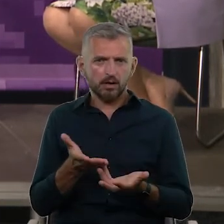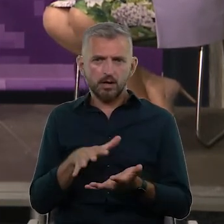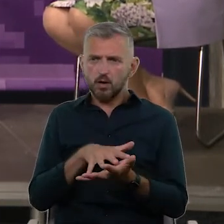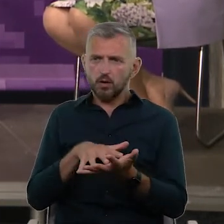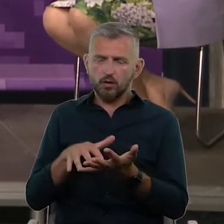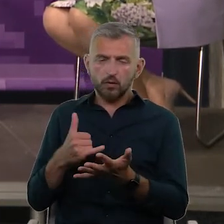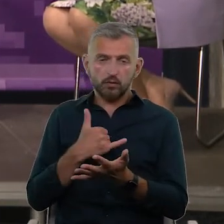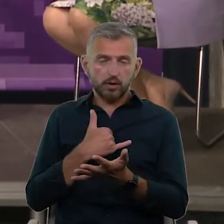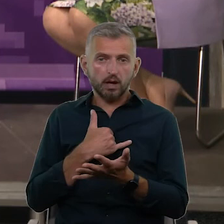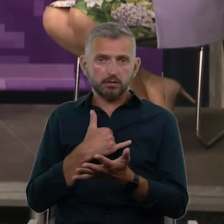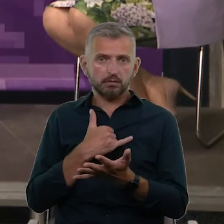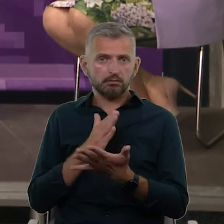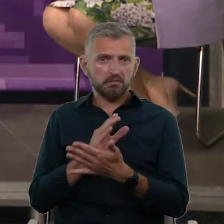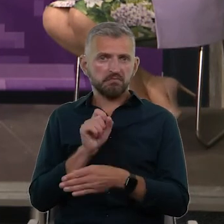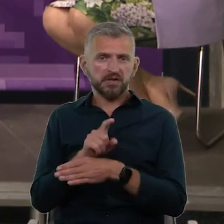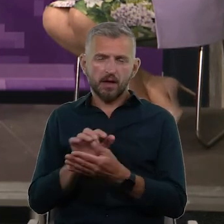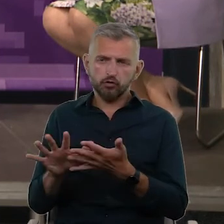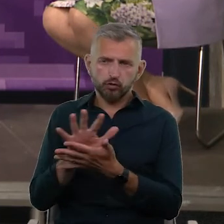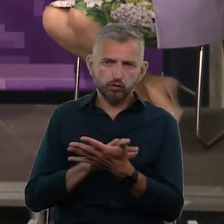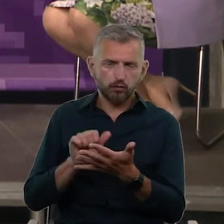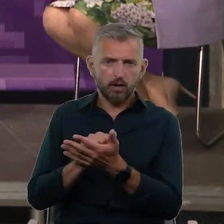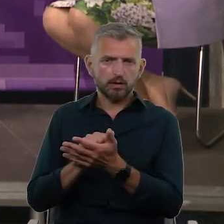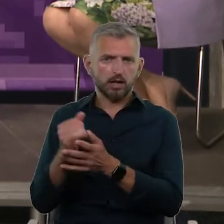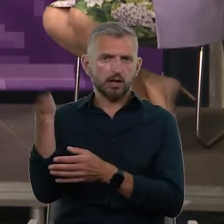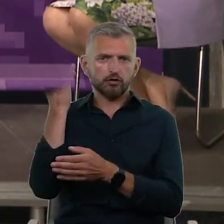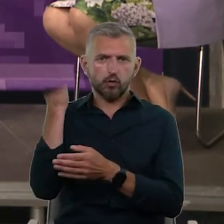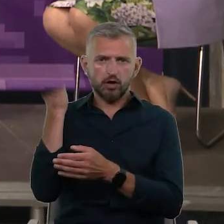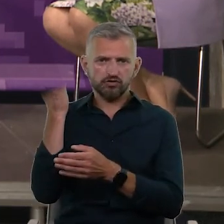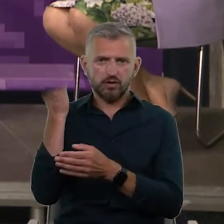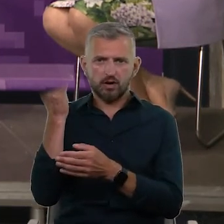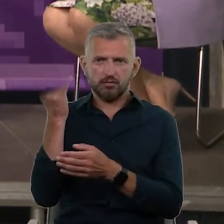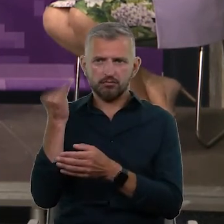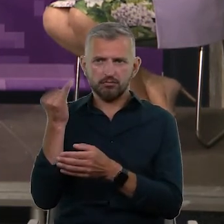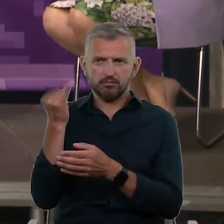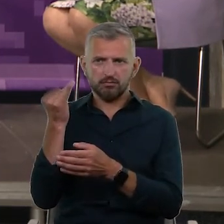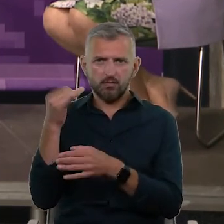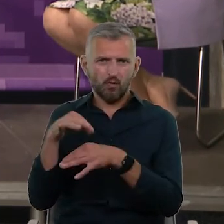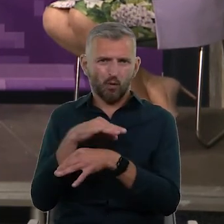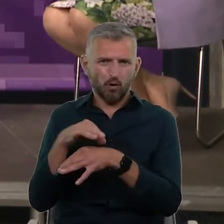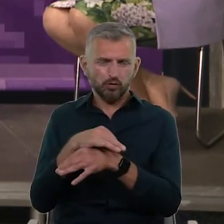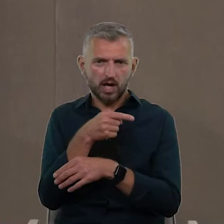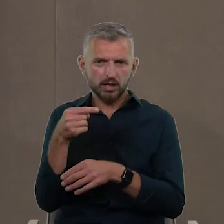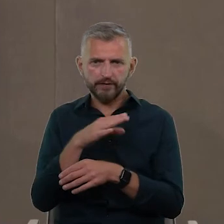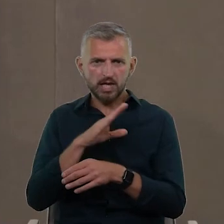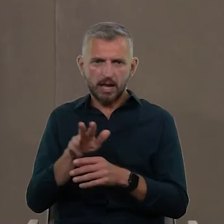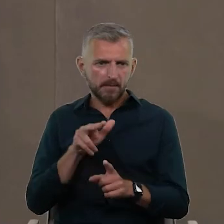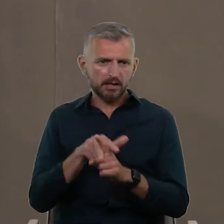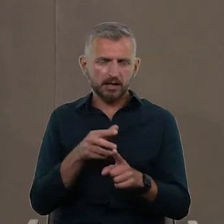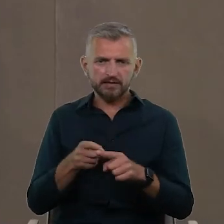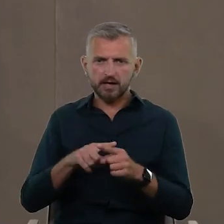зруйнувати це таке історичне коло негативне і, знаєте, не перекладати це на наступні